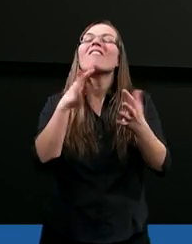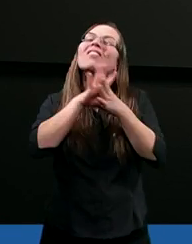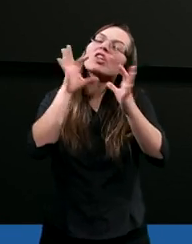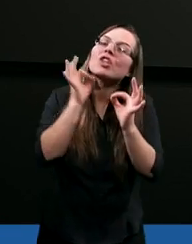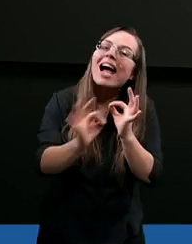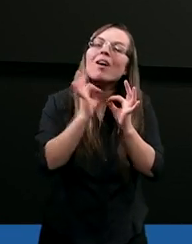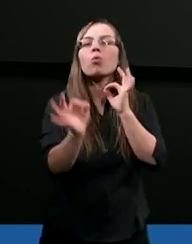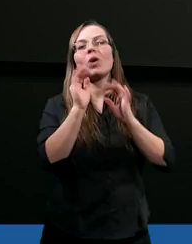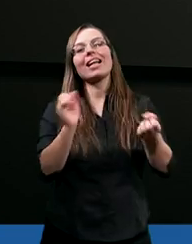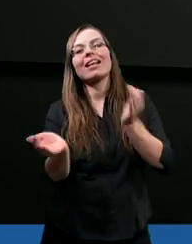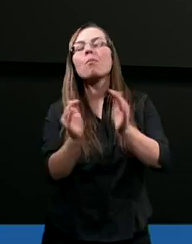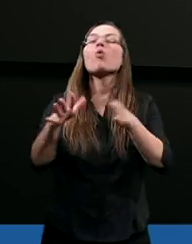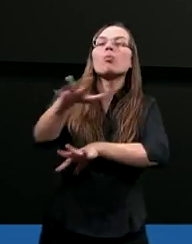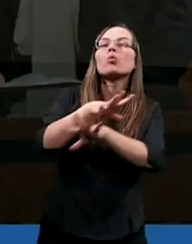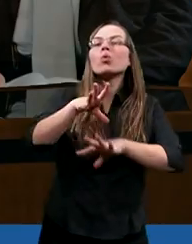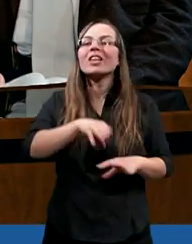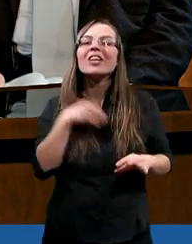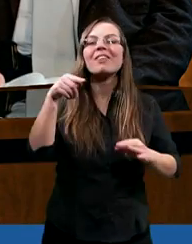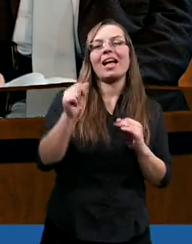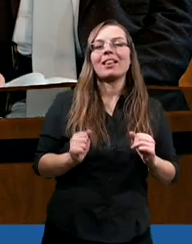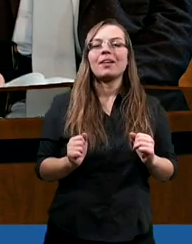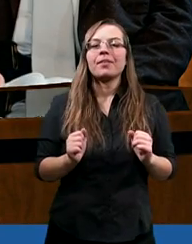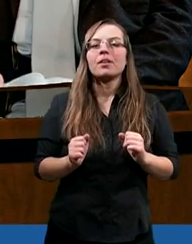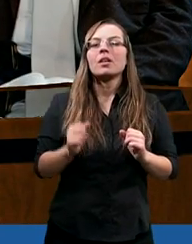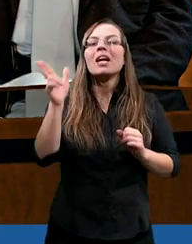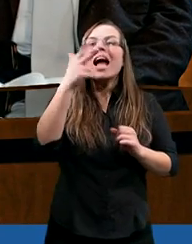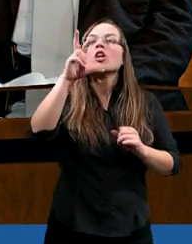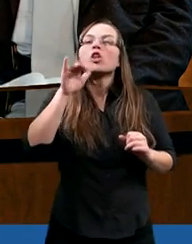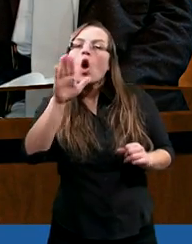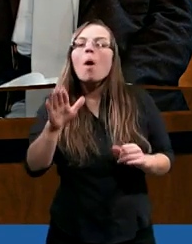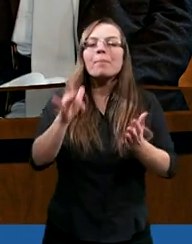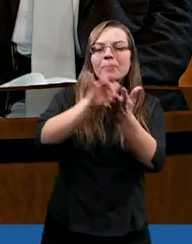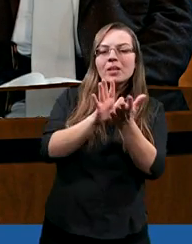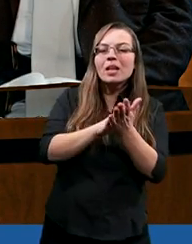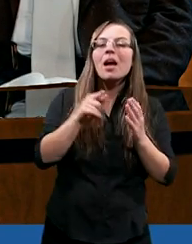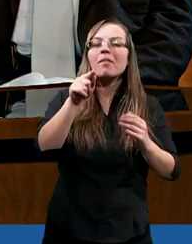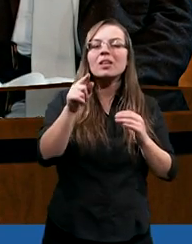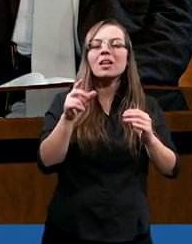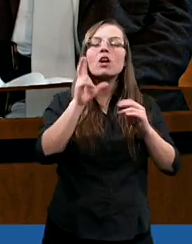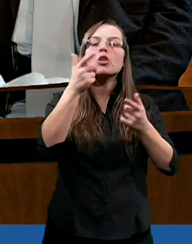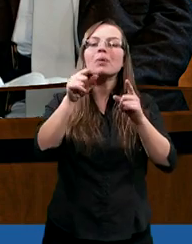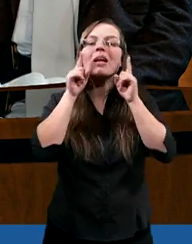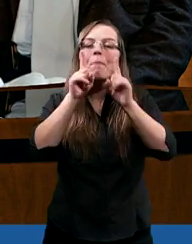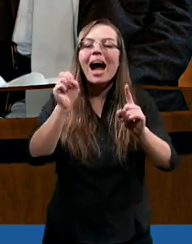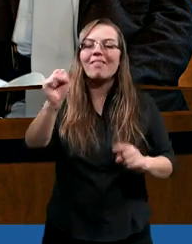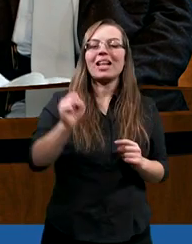sposób Duch Święty. Kiedyś Piłat zapytał, a cóż to jest prawda?